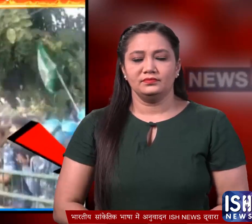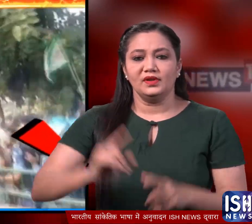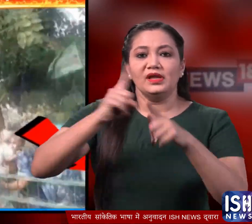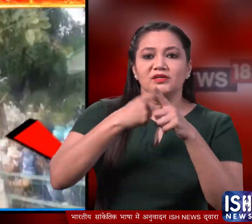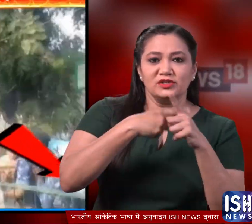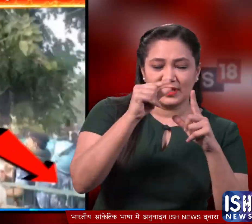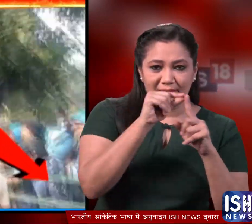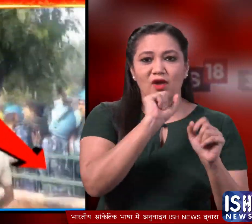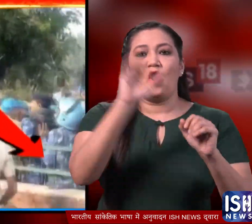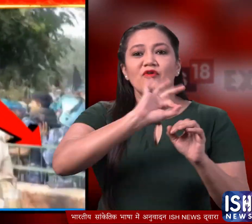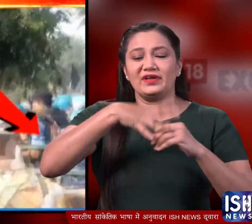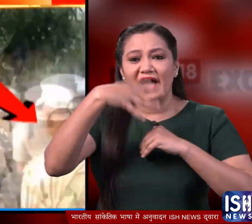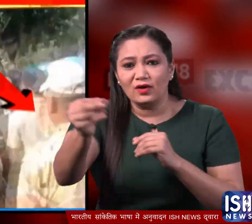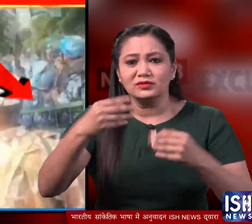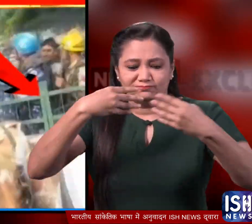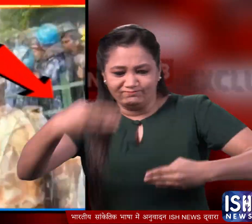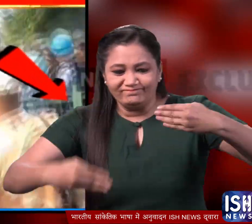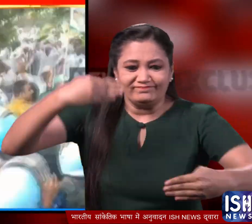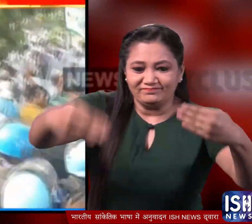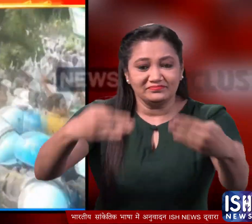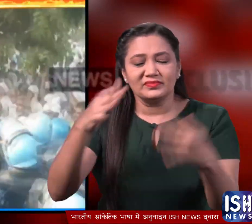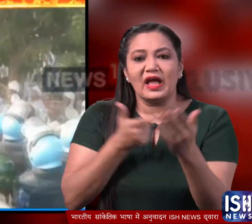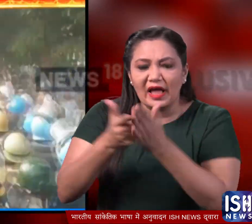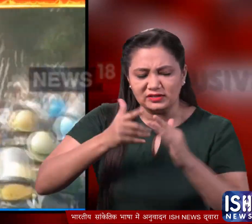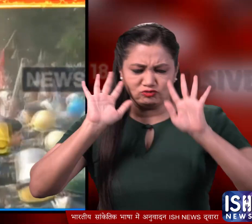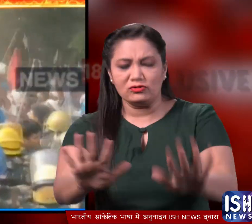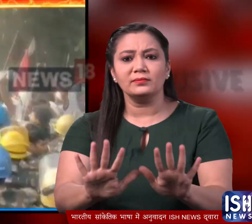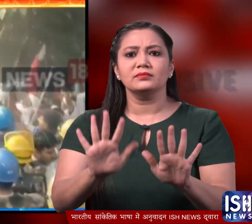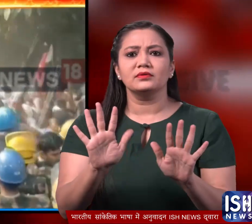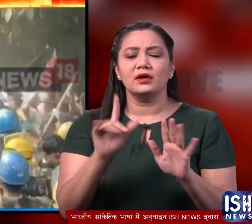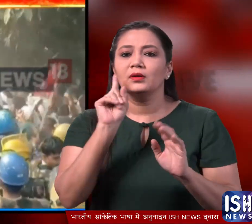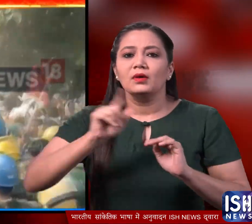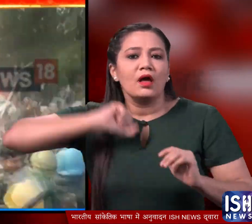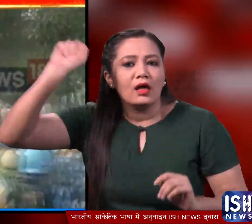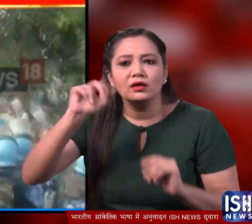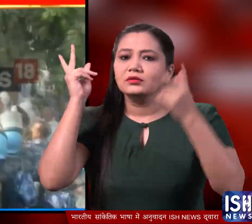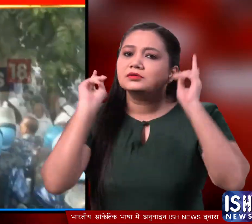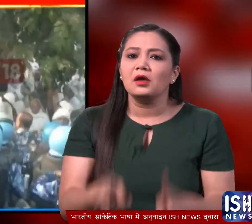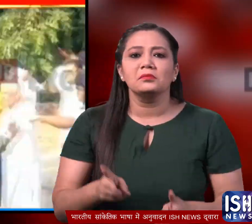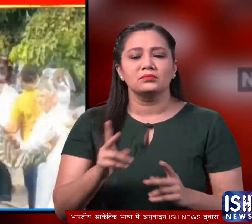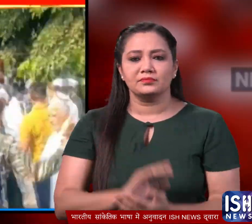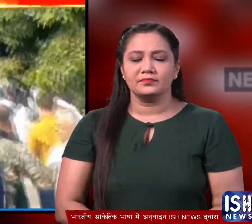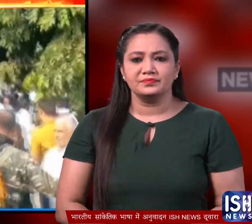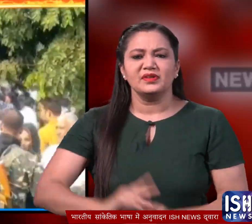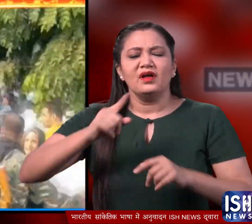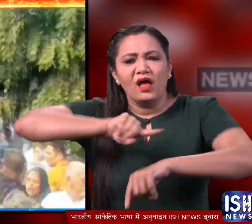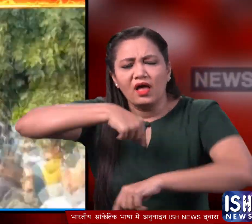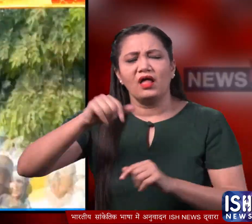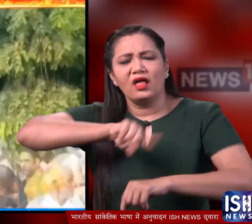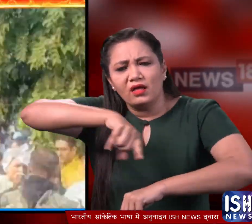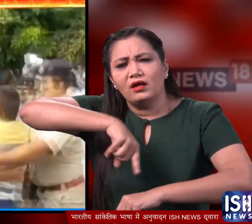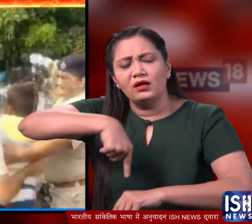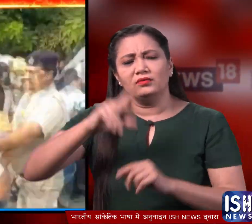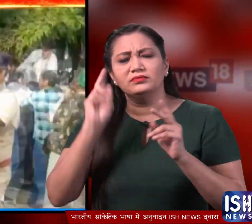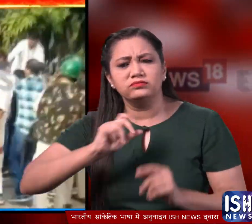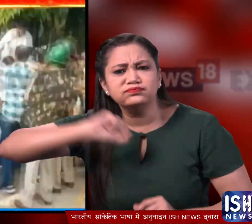جے جے پی کے دفتر کے باہر پولیس نے بیریکیڈ لگا دیئے تاکہ کسانوں کو روکا جا سکے لیکن پردرشن کاری پھر بھی باز نہیں آئے کافی دیر تک ہنگامہ